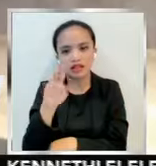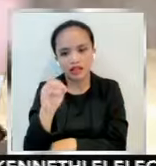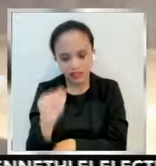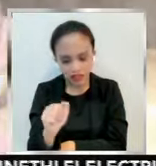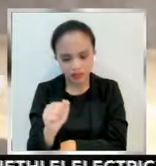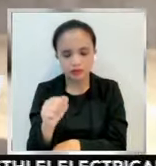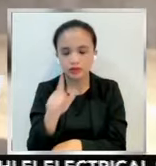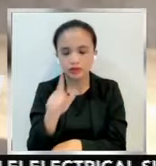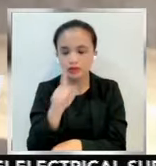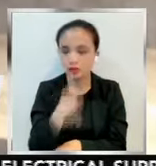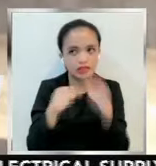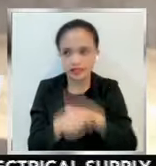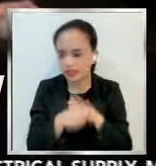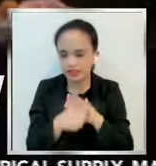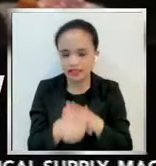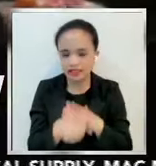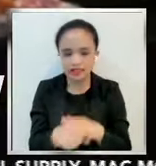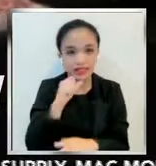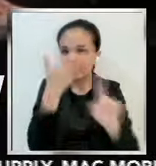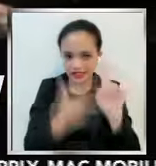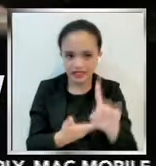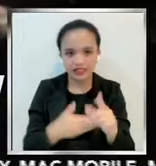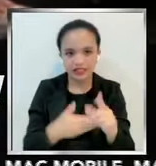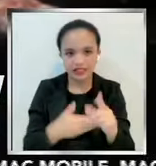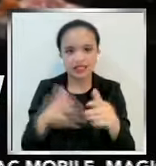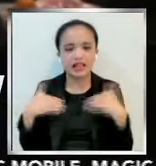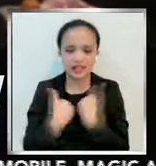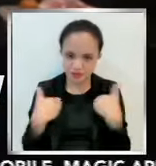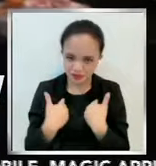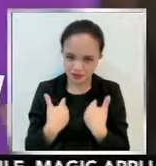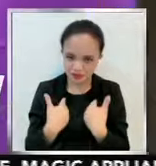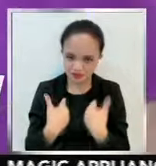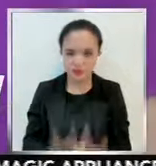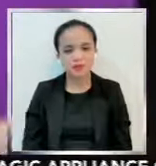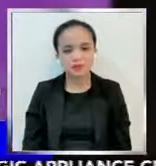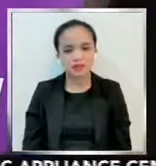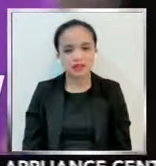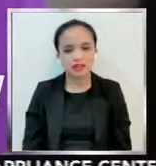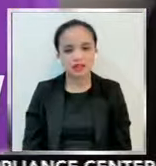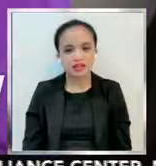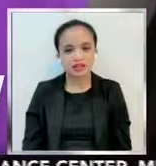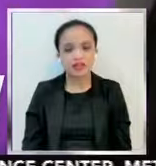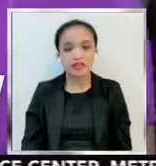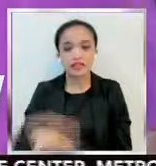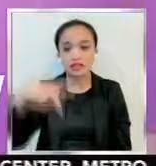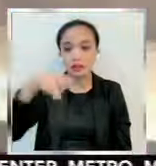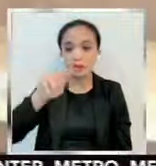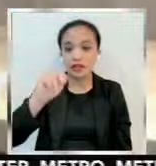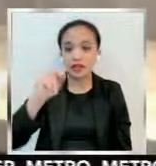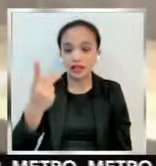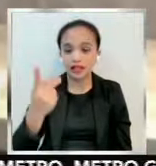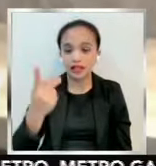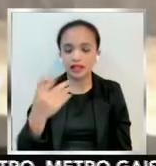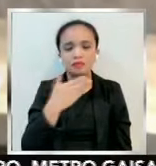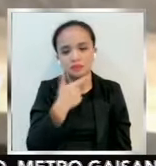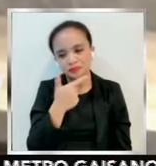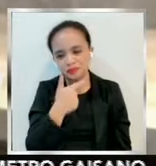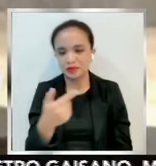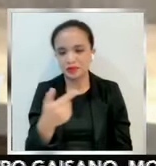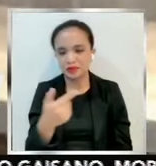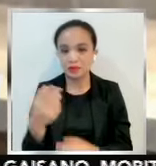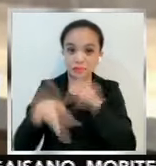tao, halimaw na po siya. Natatawa na lang daw si Pinky tuwing tinatawag siya ng netizens. Moira the